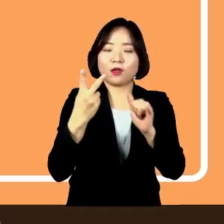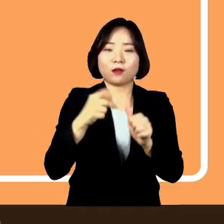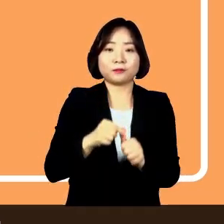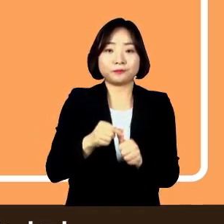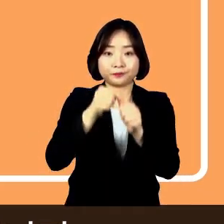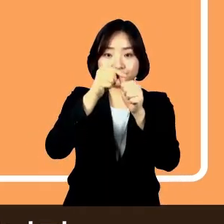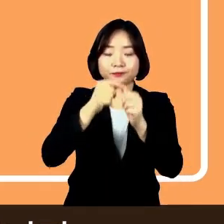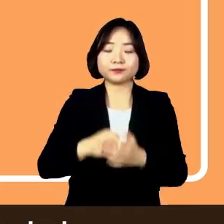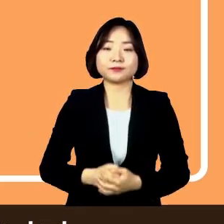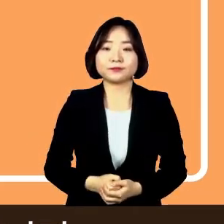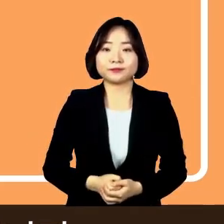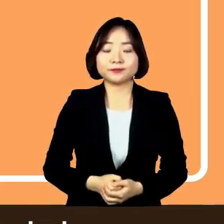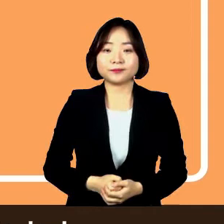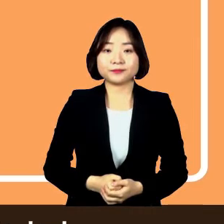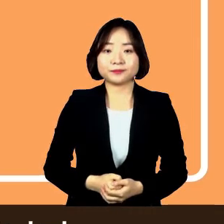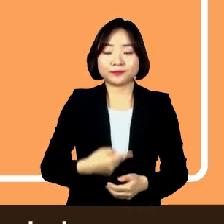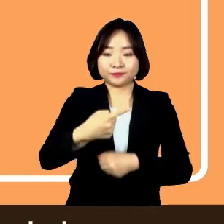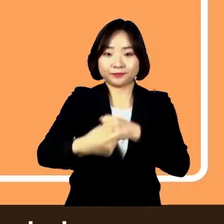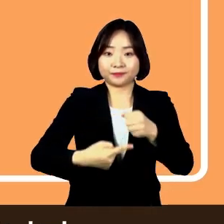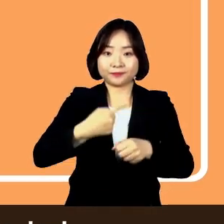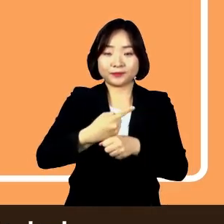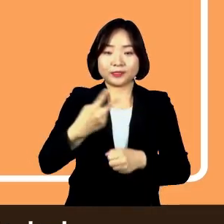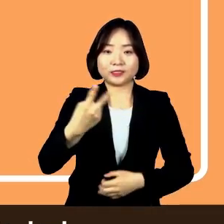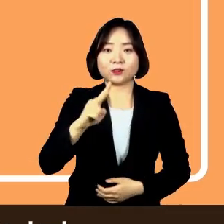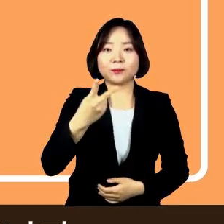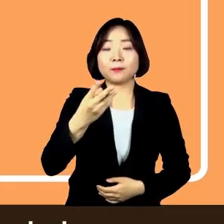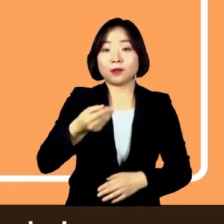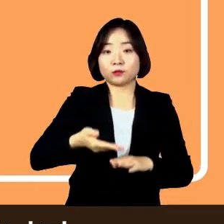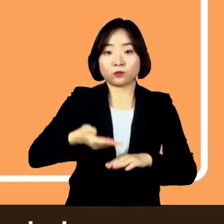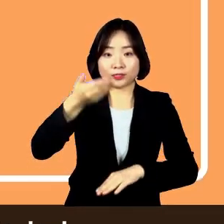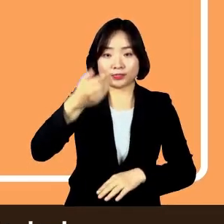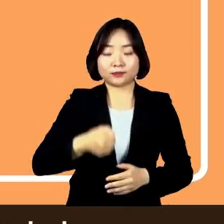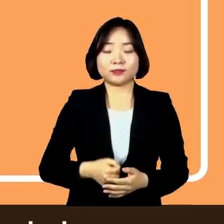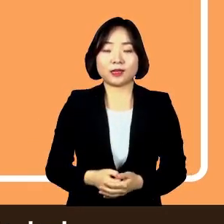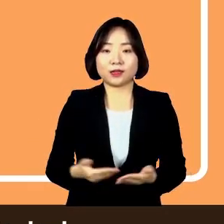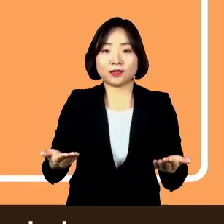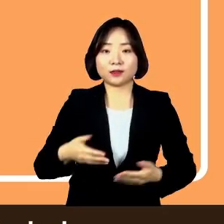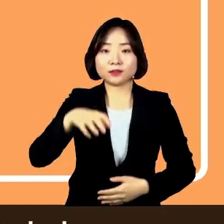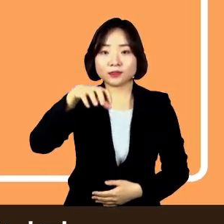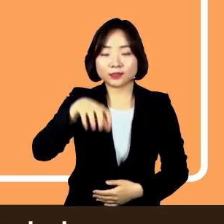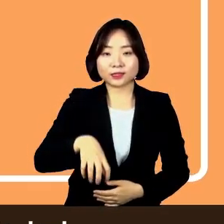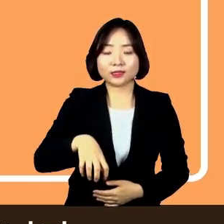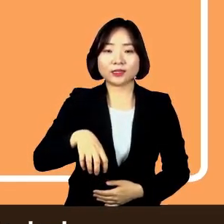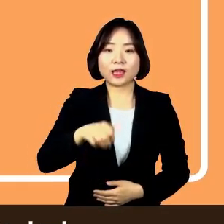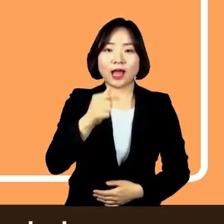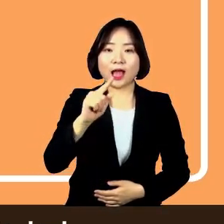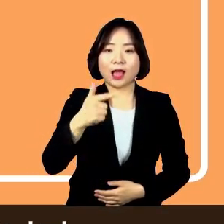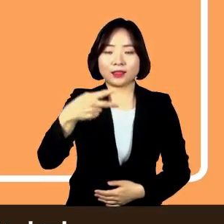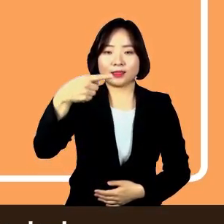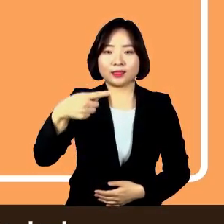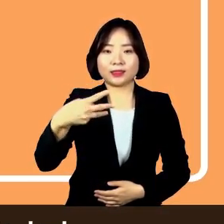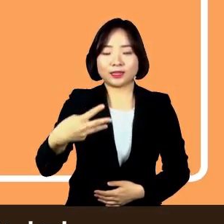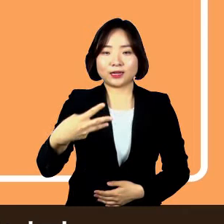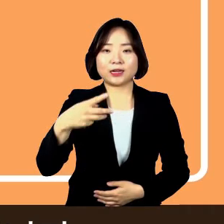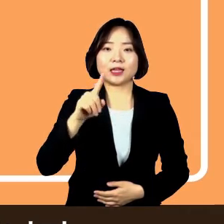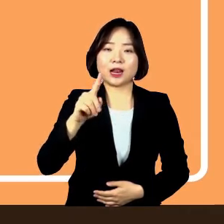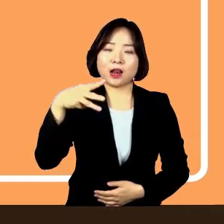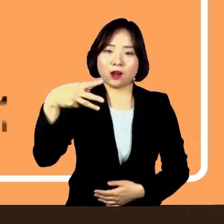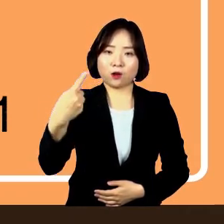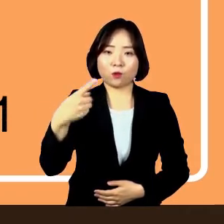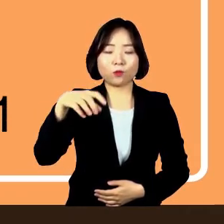모집합니다. 임금은 연봉 2,200만 원 이상이며 근무지는 천안시 서북구 한들일로 90일입니다.